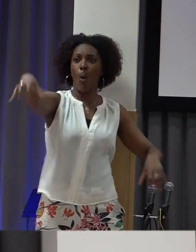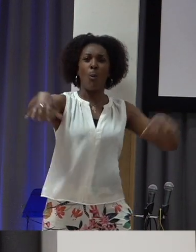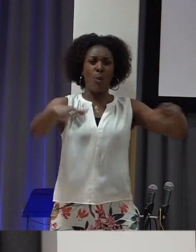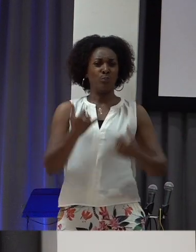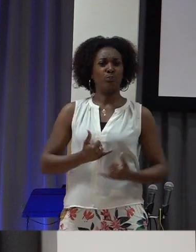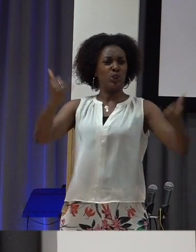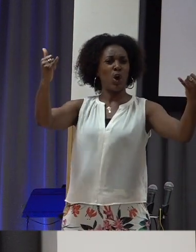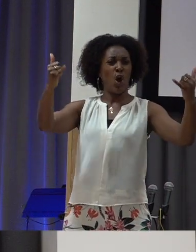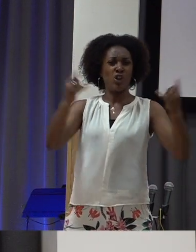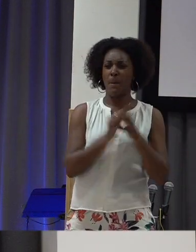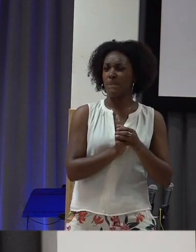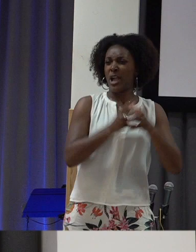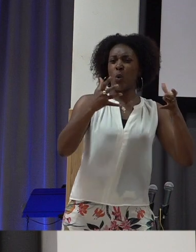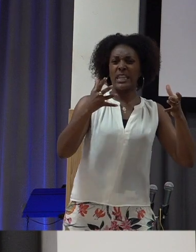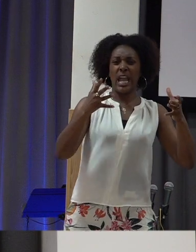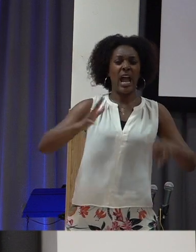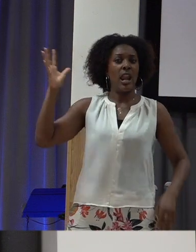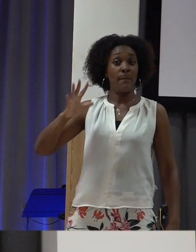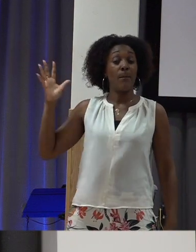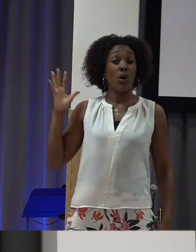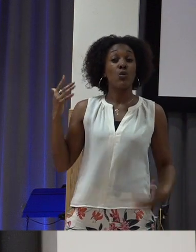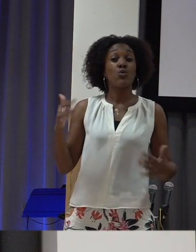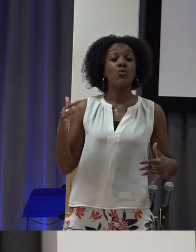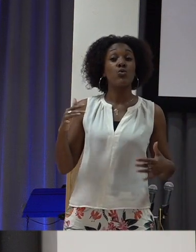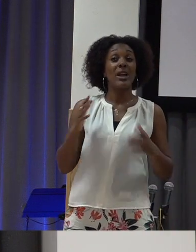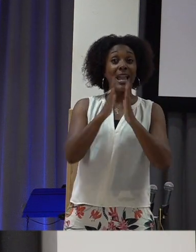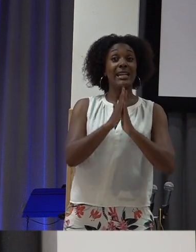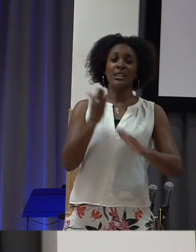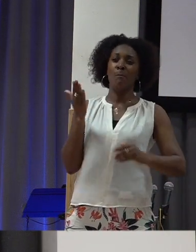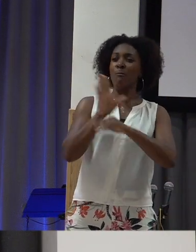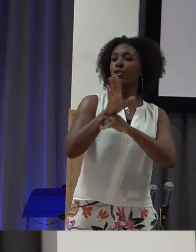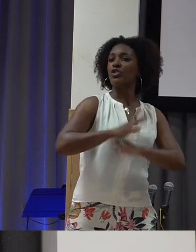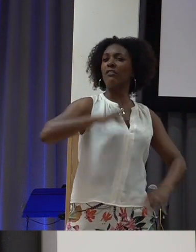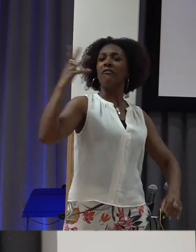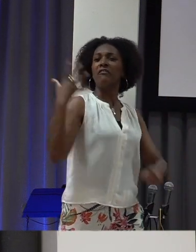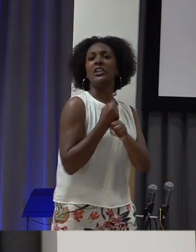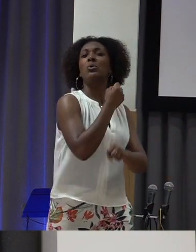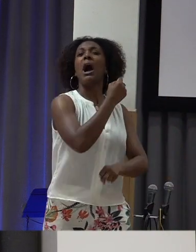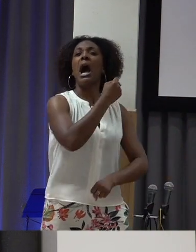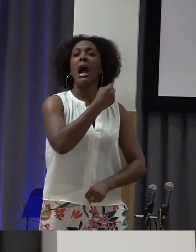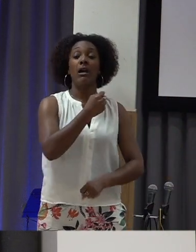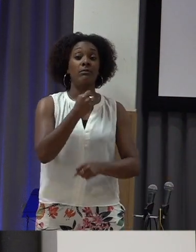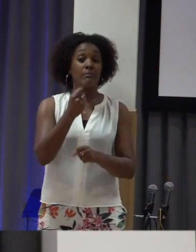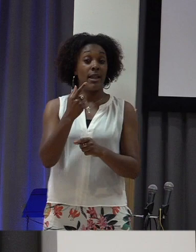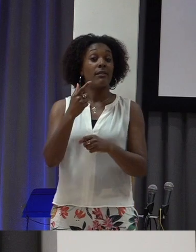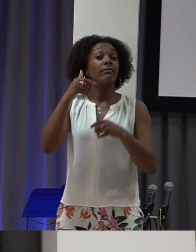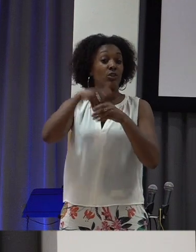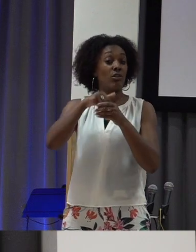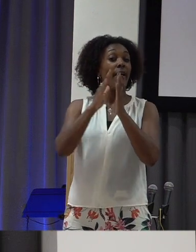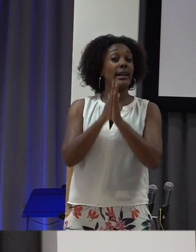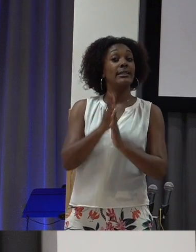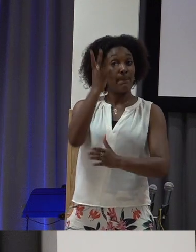majoritaires, ont montré un visage triomphaliste, un visage intolérant et